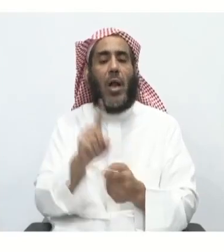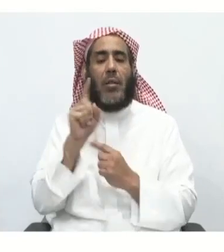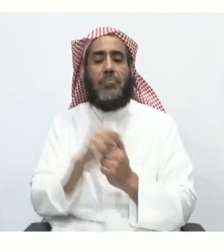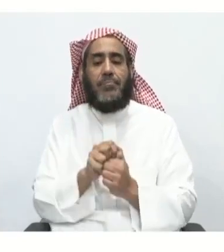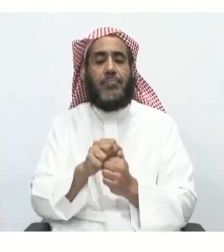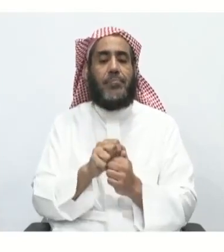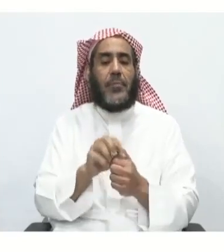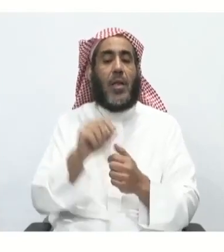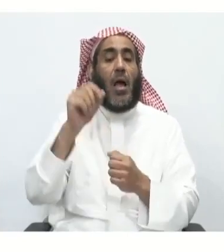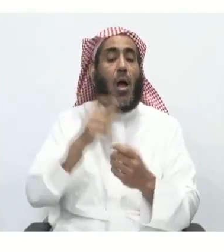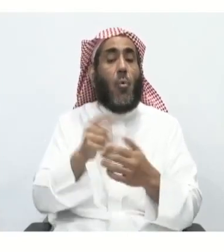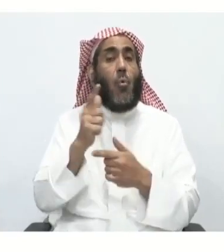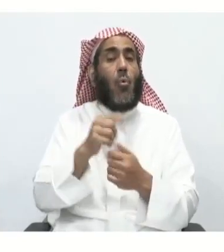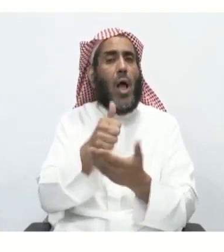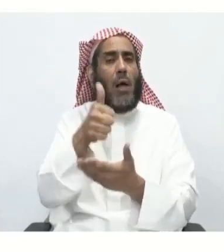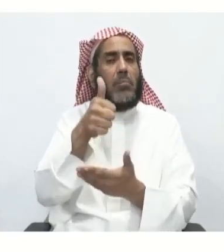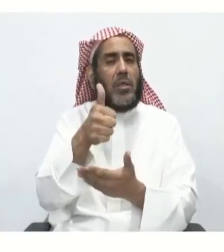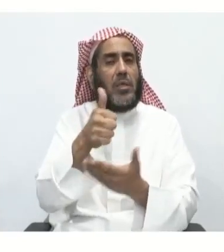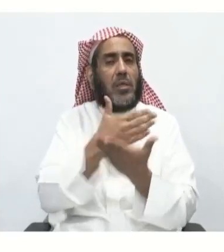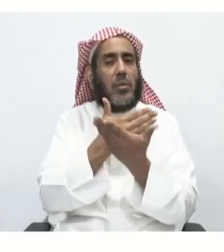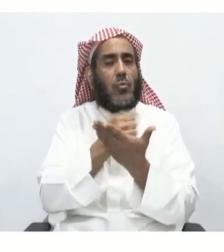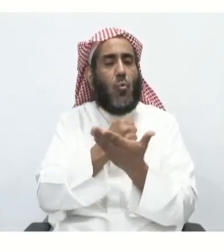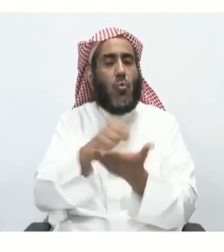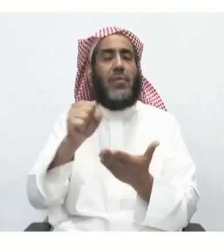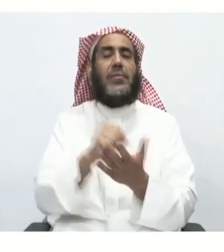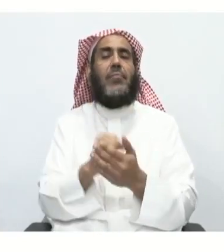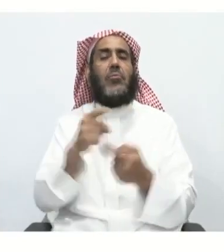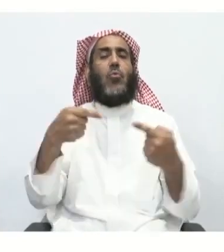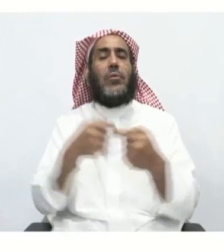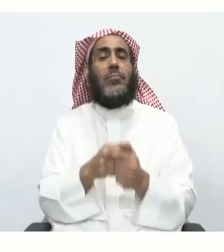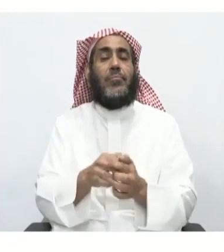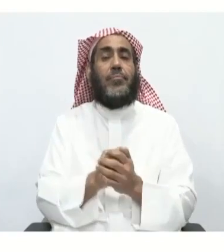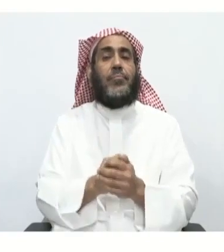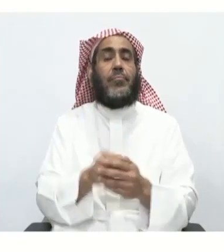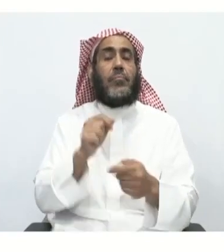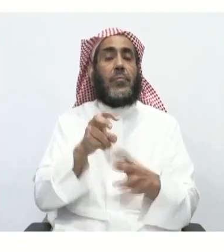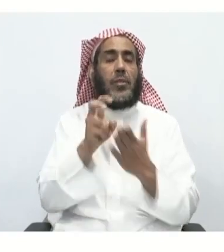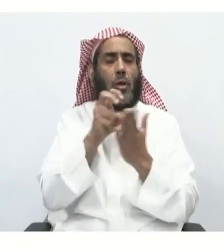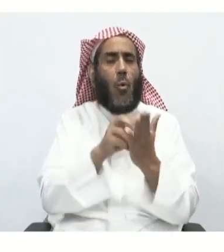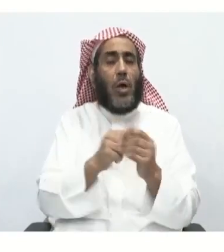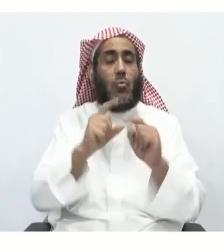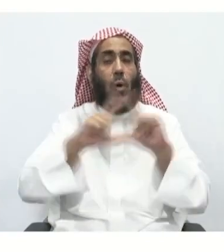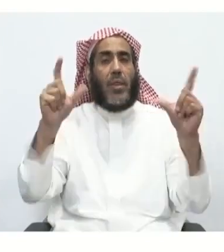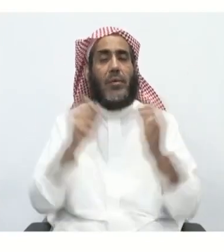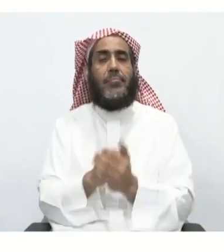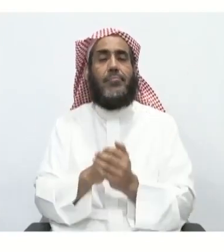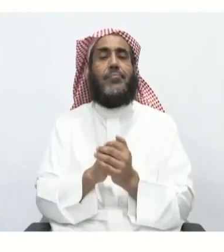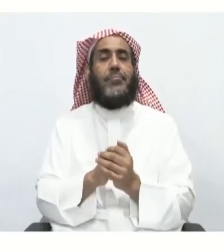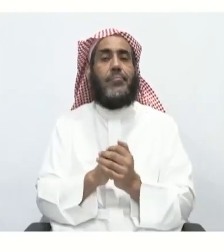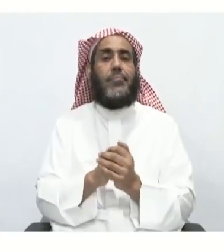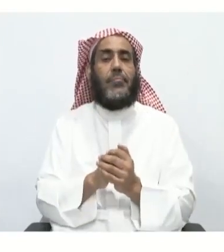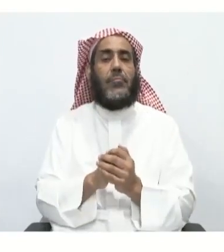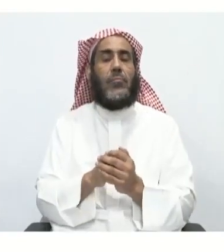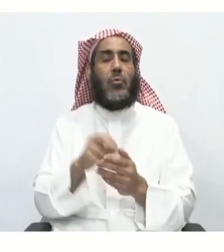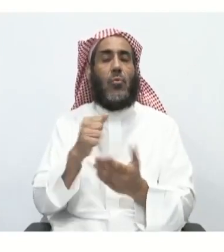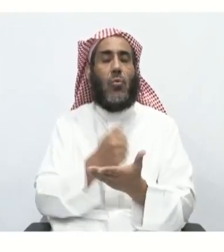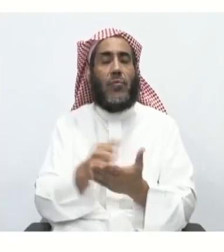هنا هنا همزه الوصل حذفت همزه الوصل حذفت همزه الوصل ل الاملائي قواعد واضحه ل الاملائي قواعد واضح